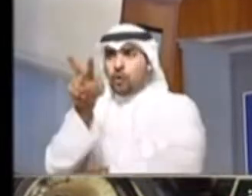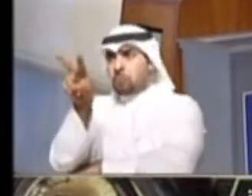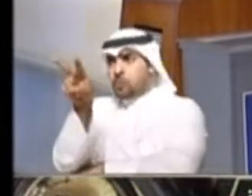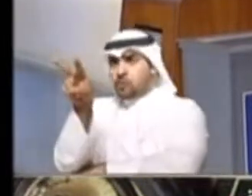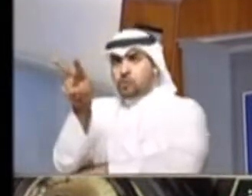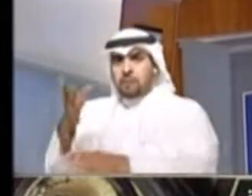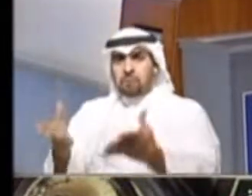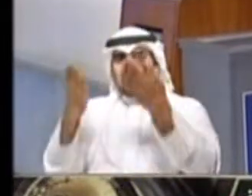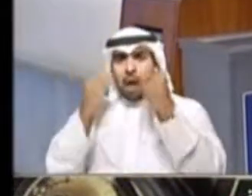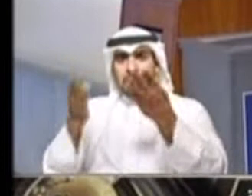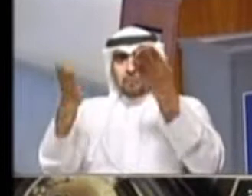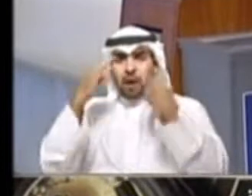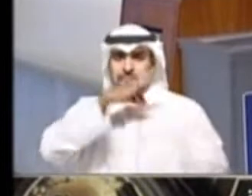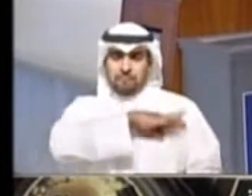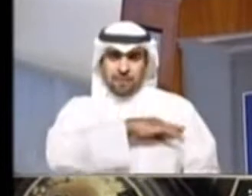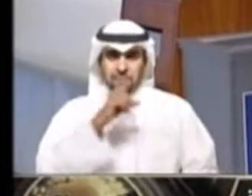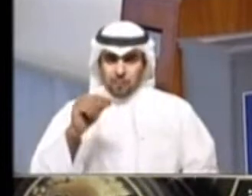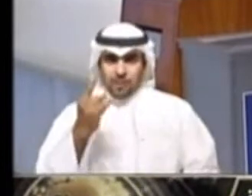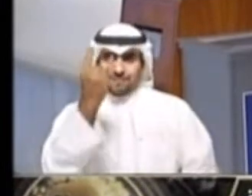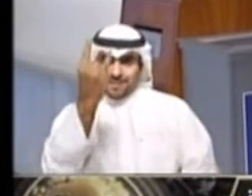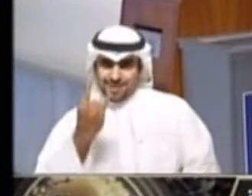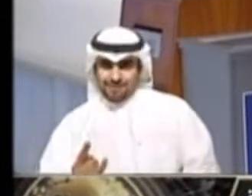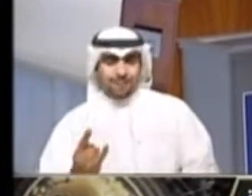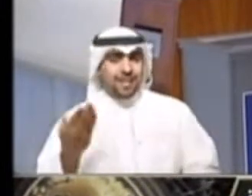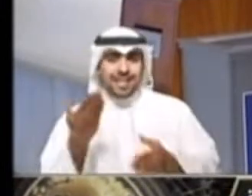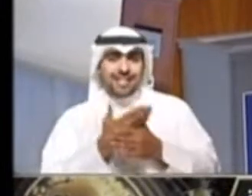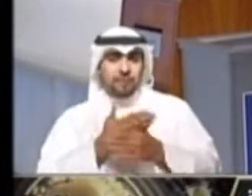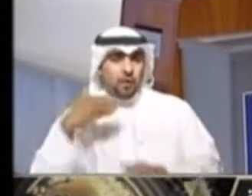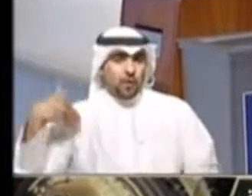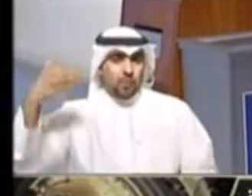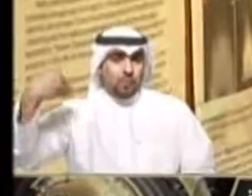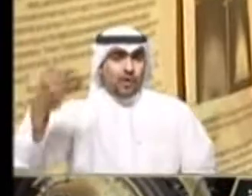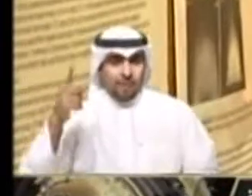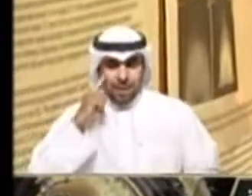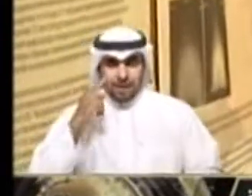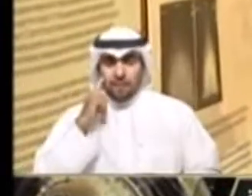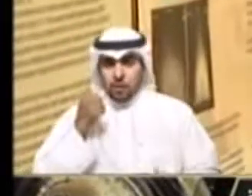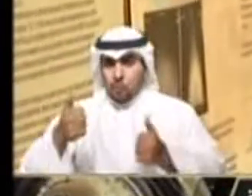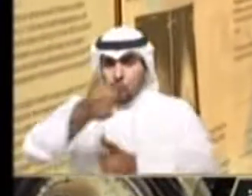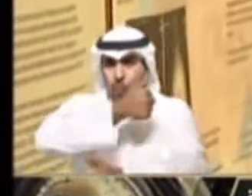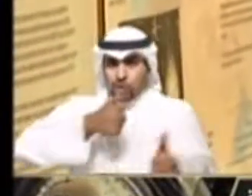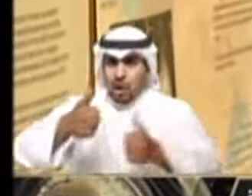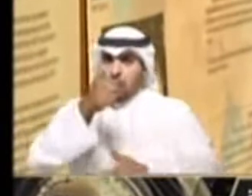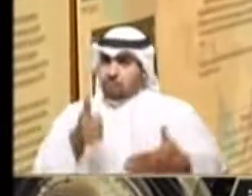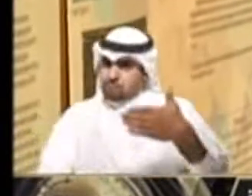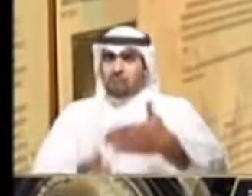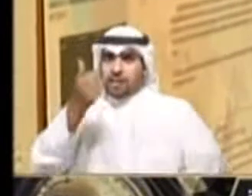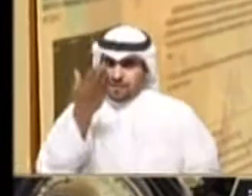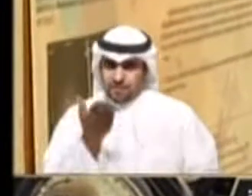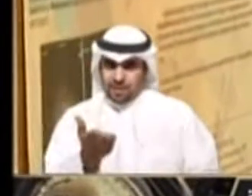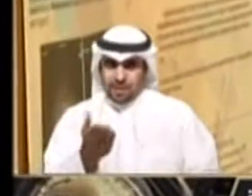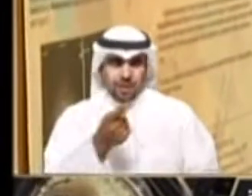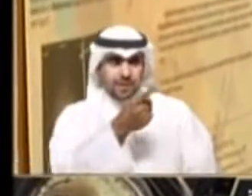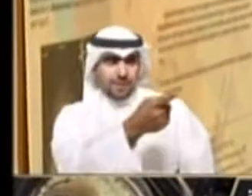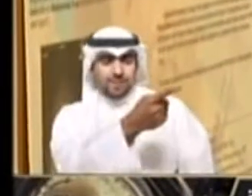امكانيه أن يعرضون نتائج الأبحاث أو مشاركتهم في إجراء الأبحاث العلمية. أما طلبة العلم عبروا بدورهم عن